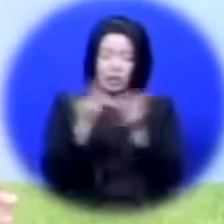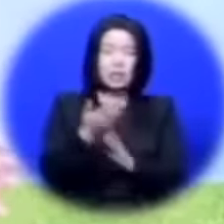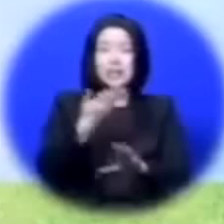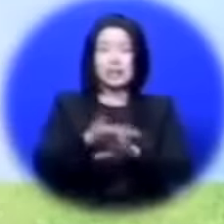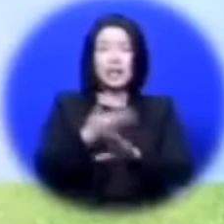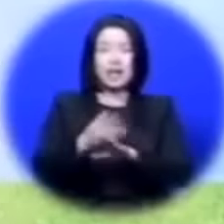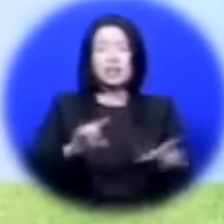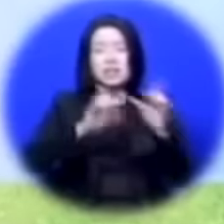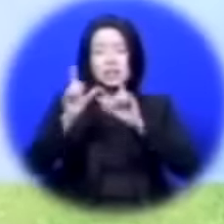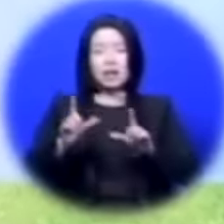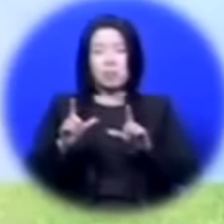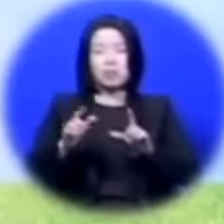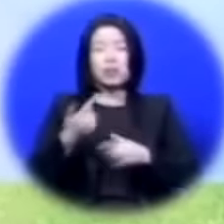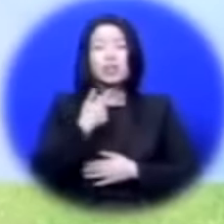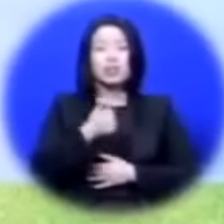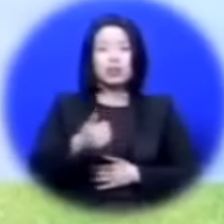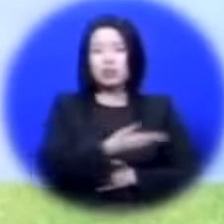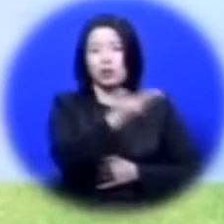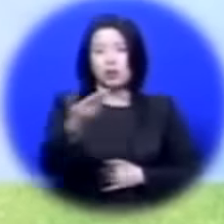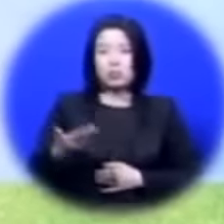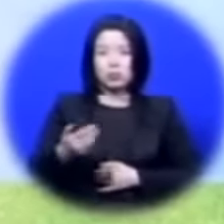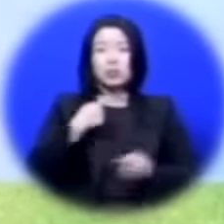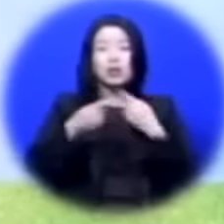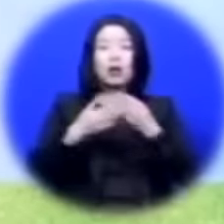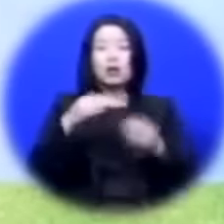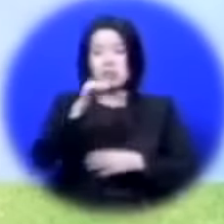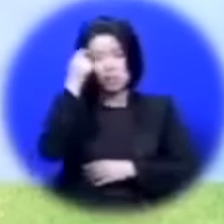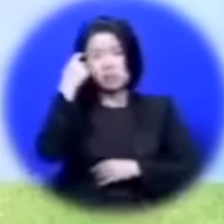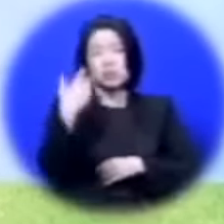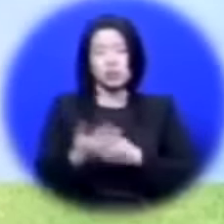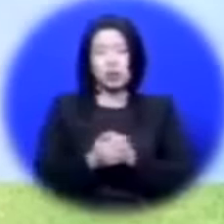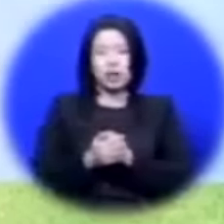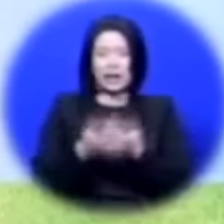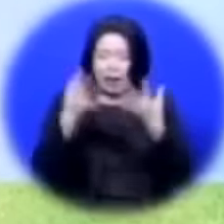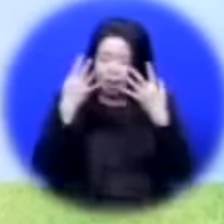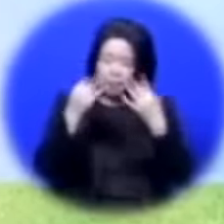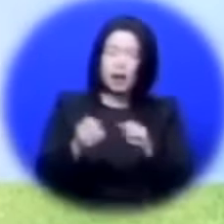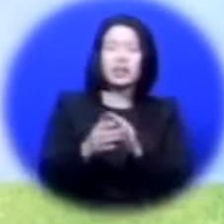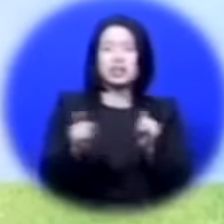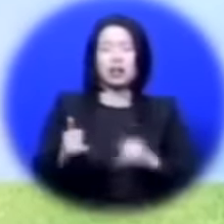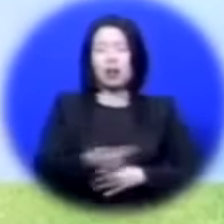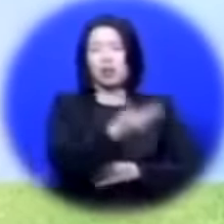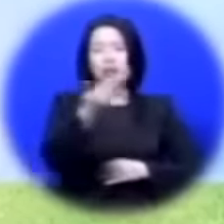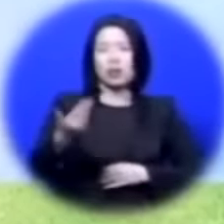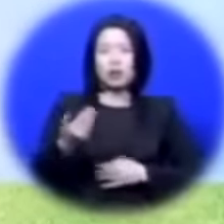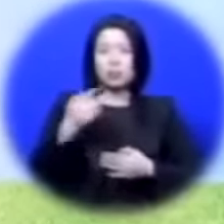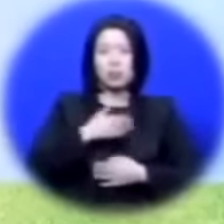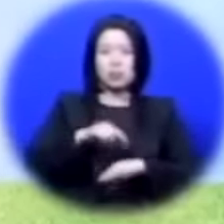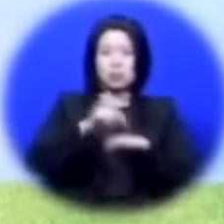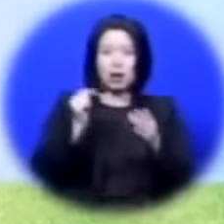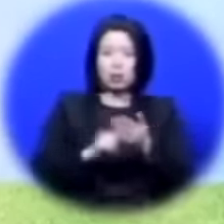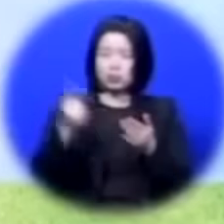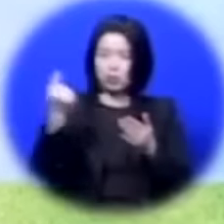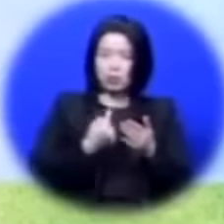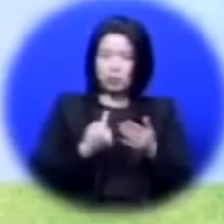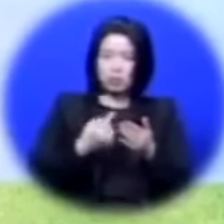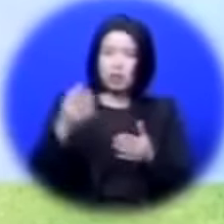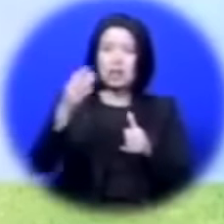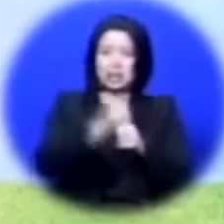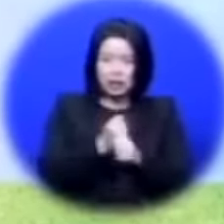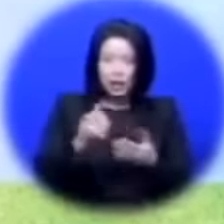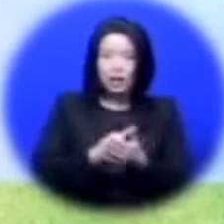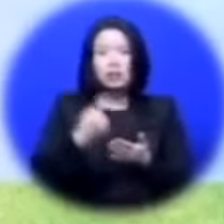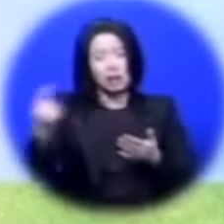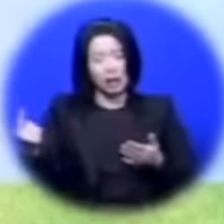살았던 이런 경험이 여러분에게도 있잖아요 수없는 사람들이 여러분의 마음속을 들어와서 여러분을 사로잡았다